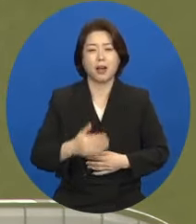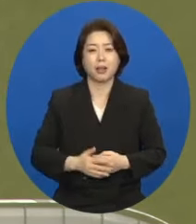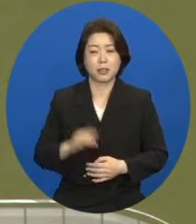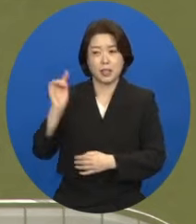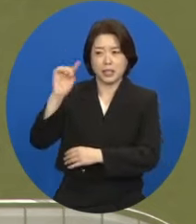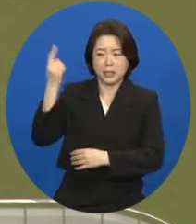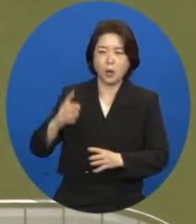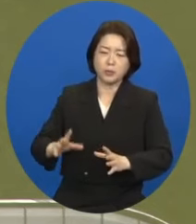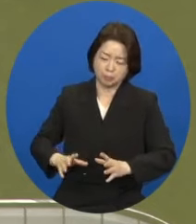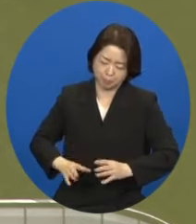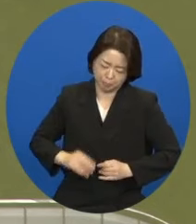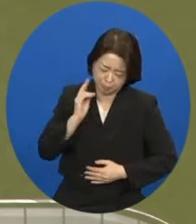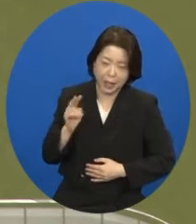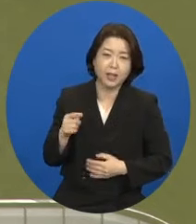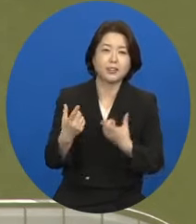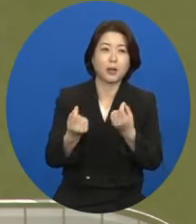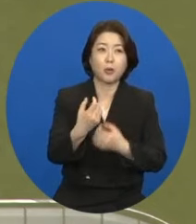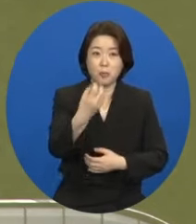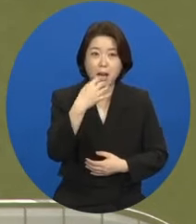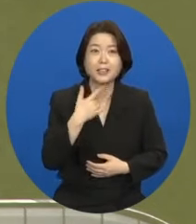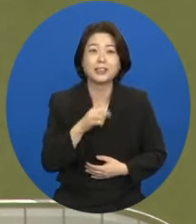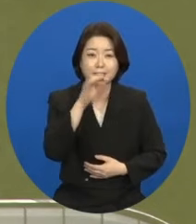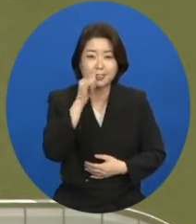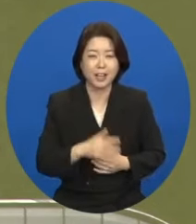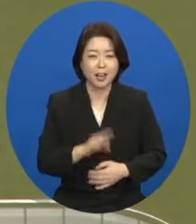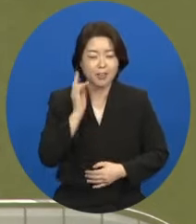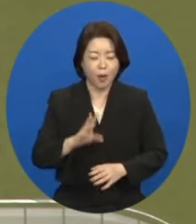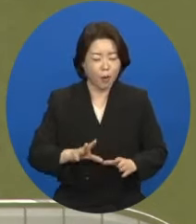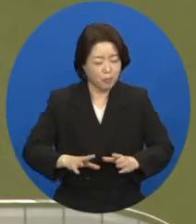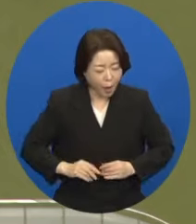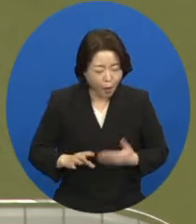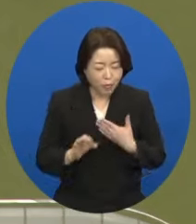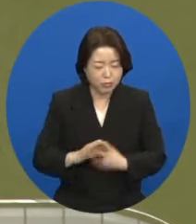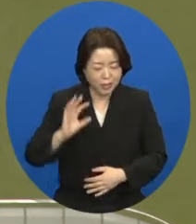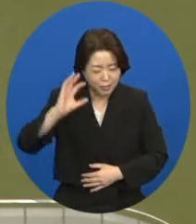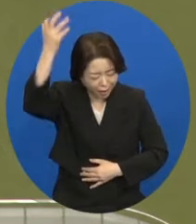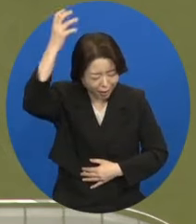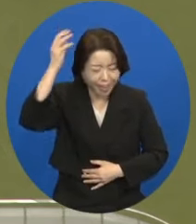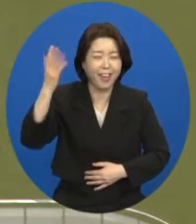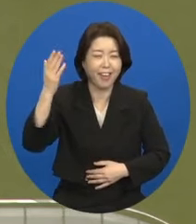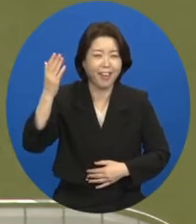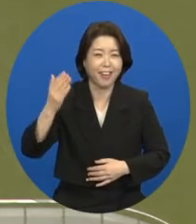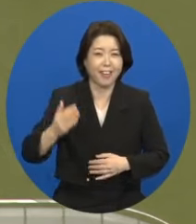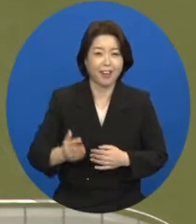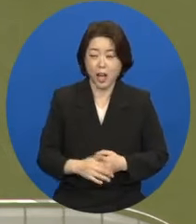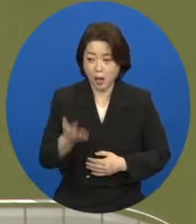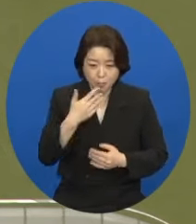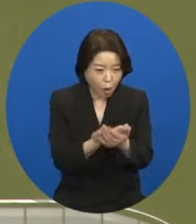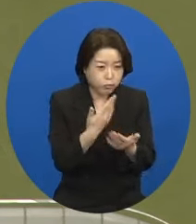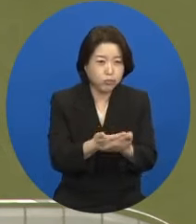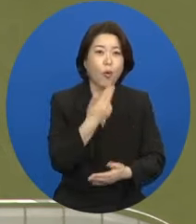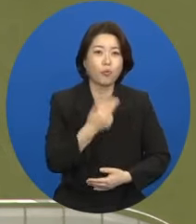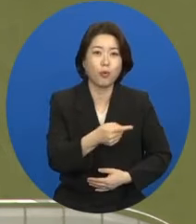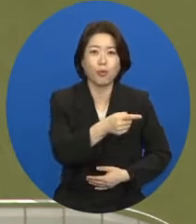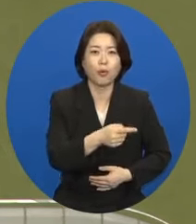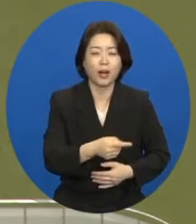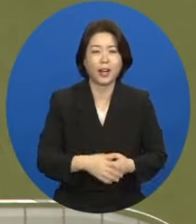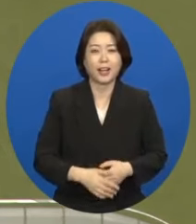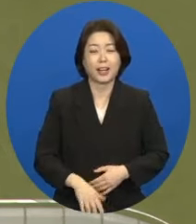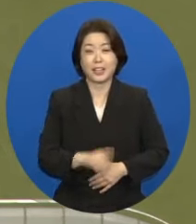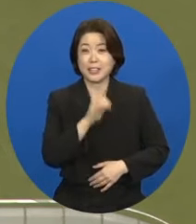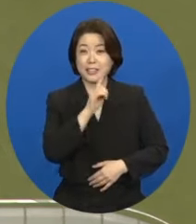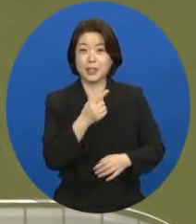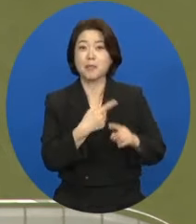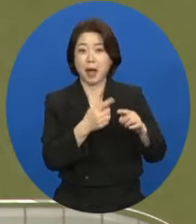너무 배고파서 그랬다. 너무 배고프면 사람이 이렇게 화가 난다. 왜 먹을 거 안 주냐 이거죠. 이렇게 얘기하시는